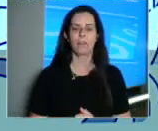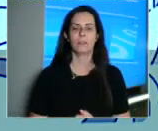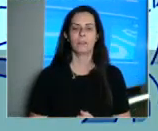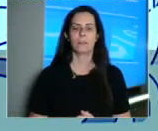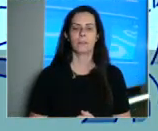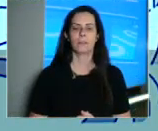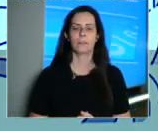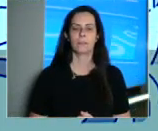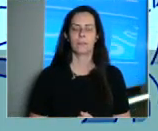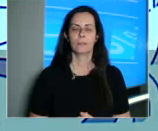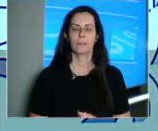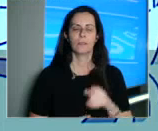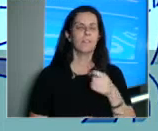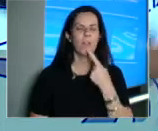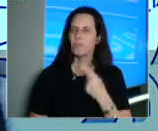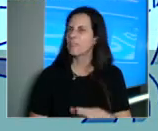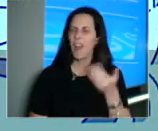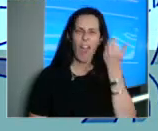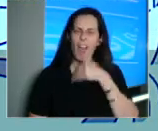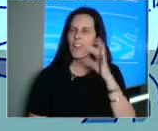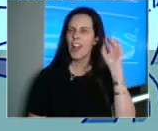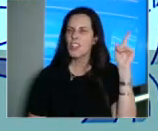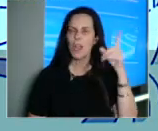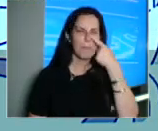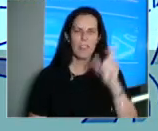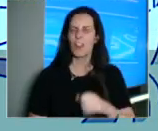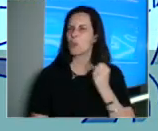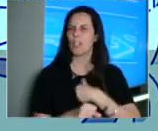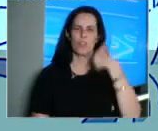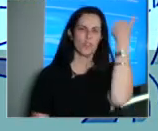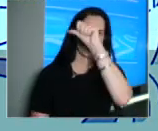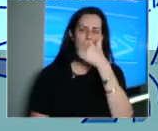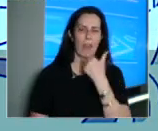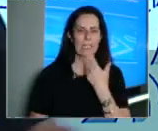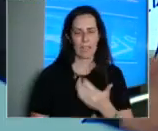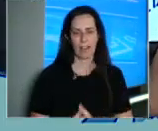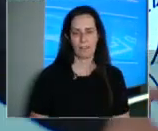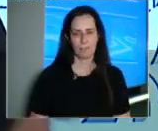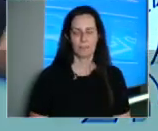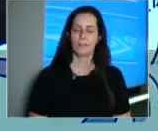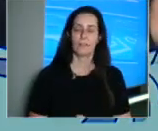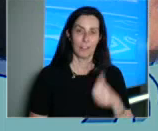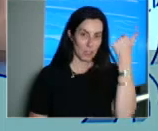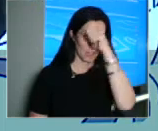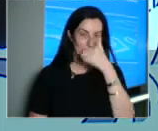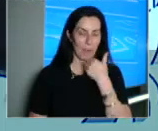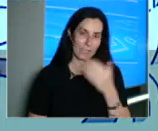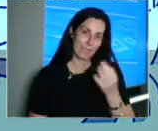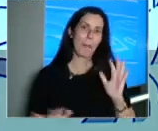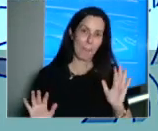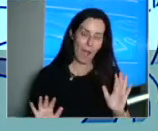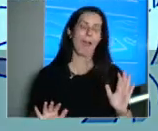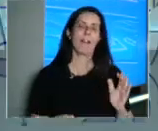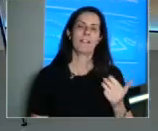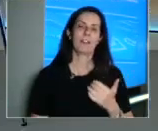ומוצאיו. ואף המשפחה אומר, חבל שהאימא הקולוסיאום מוציאה לנו בחול שם רע. לא, כי שם רע בארץ זה סבבה, אנחנו